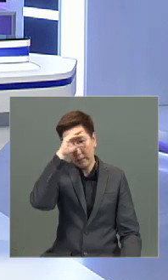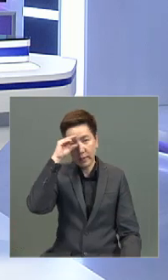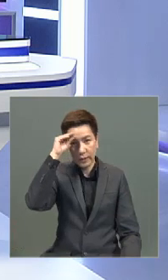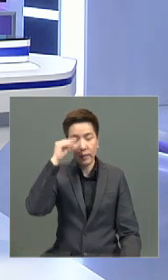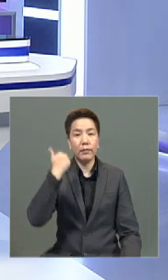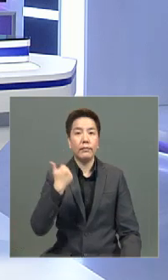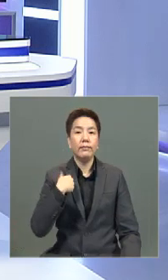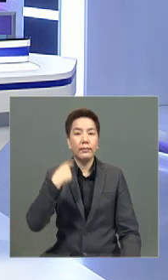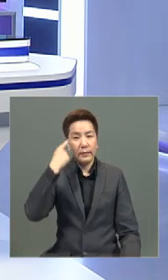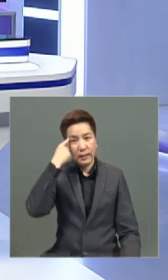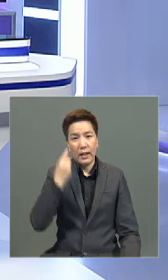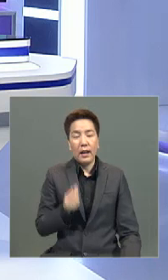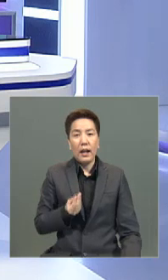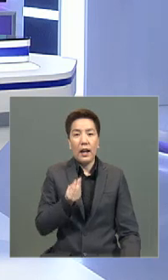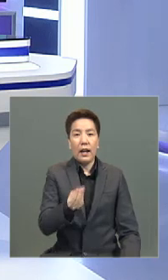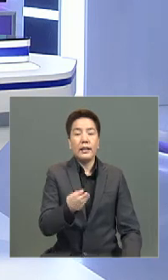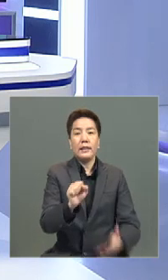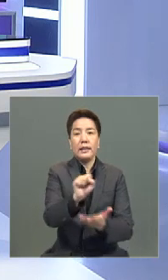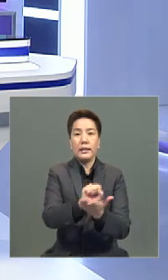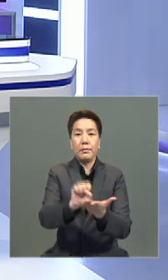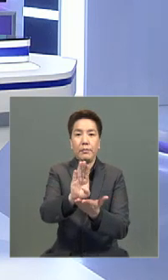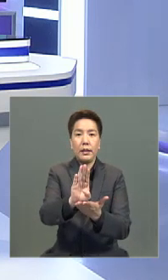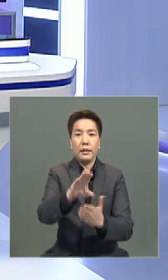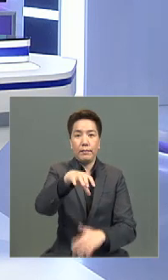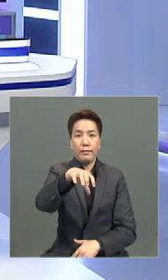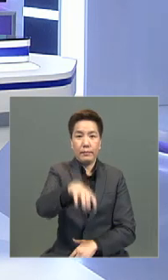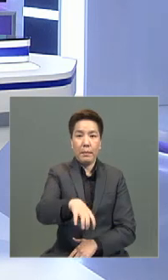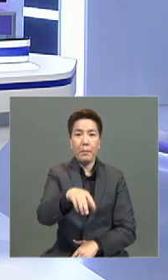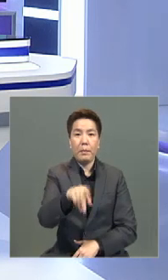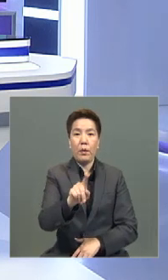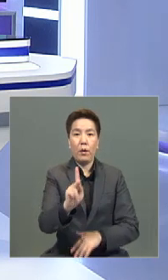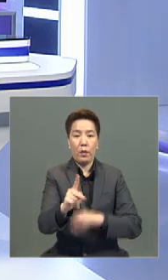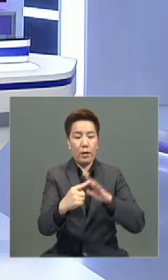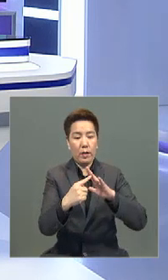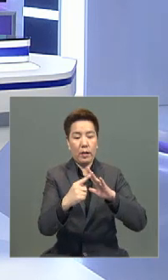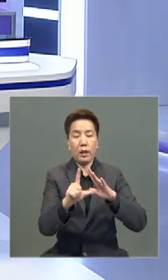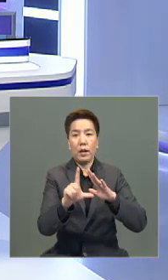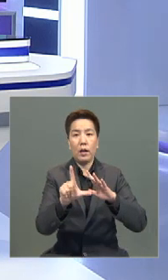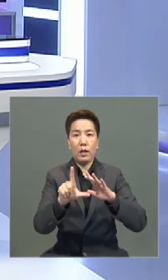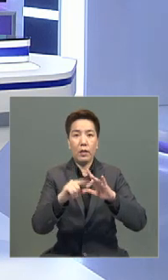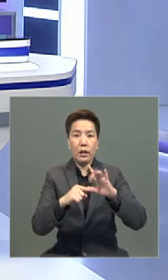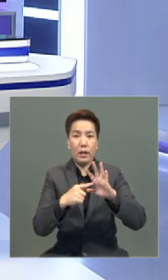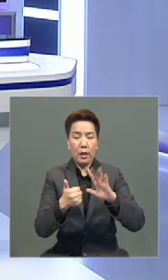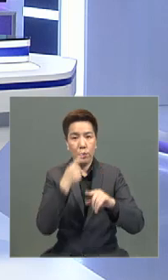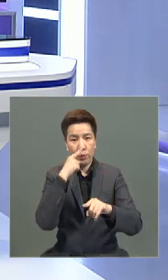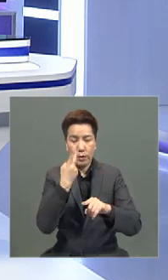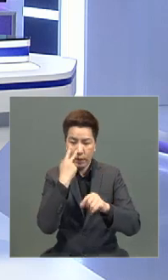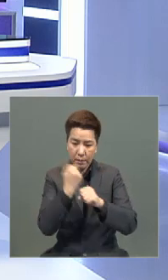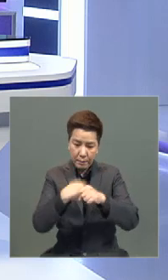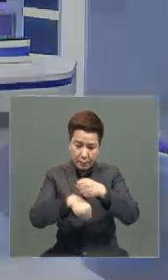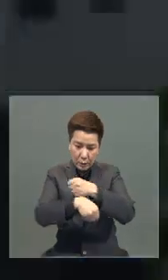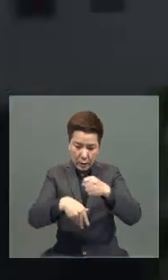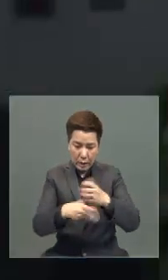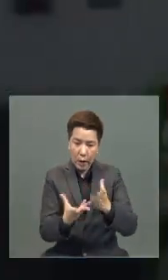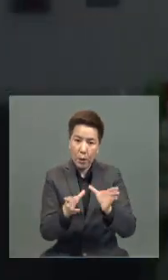รัฐสภาก็ได้มอบให้สะบัดพระปกเกล้าครับไปศึกษาถึงรูปแบบโครงสร้างของคณะกรรมการชุดนี้และวันนี้นะ